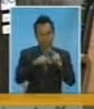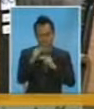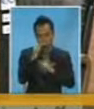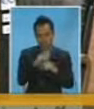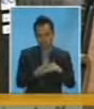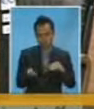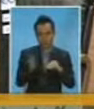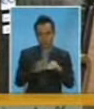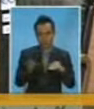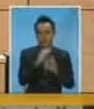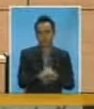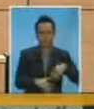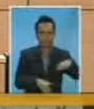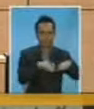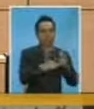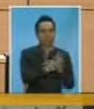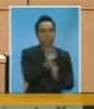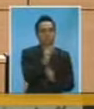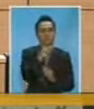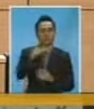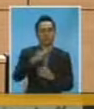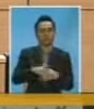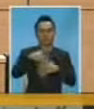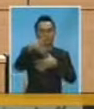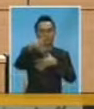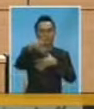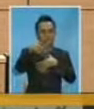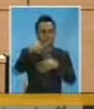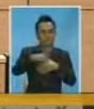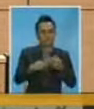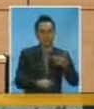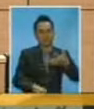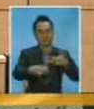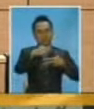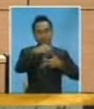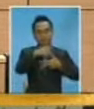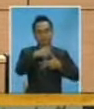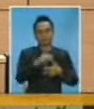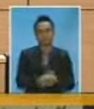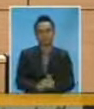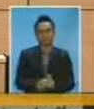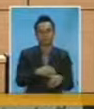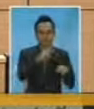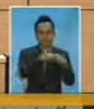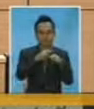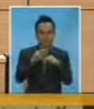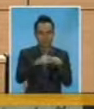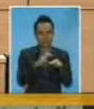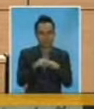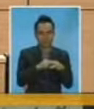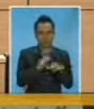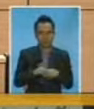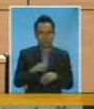ยลดขั้นตอนก็คือว่าให้ประชาชนสามารถไปยื่นเรื่องต่อศาลรัฐธรรมนูญได้ส่วนก